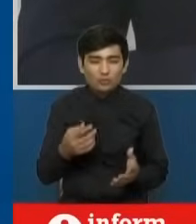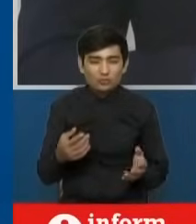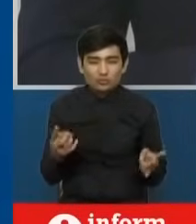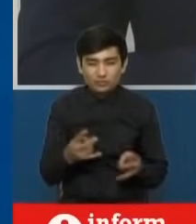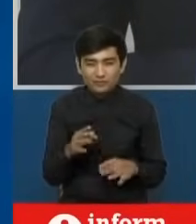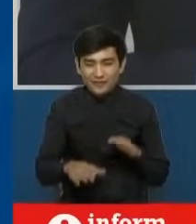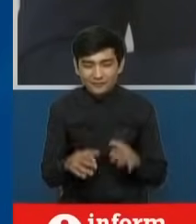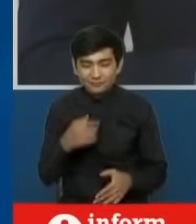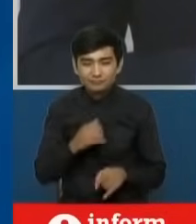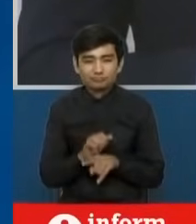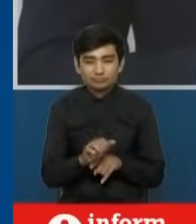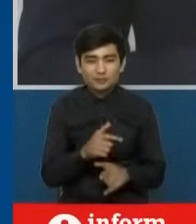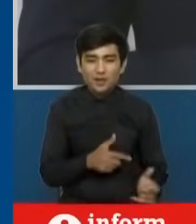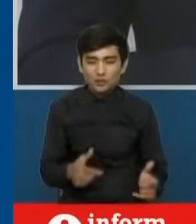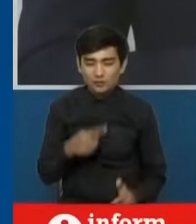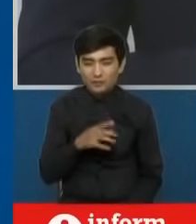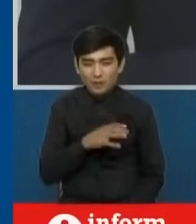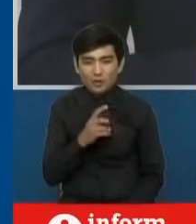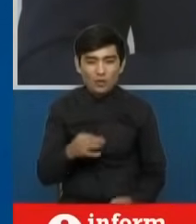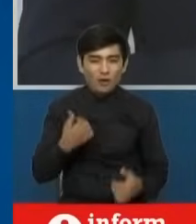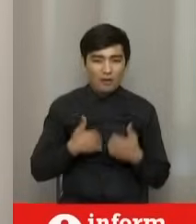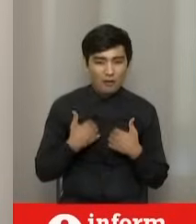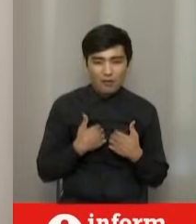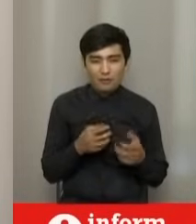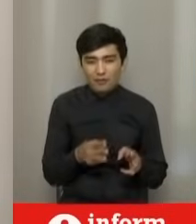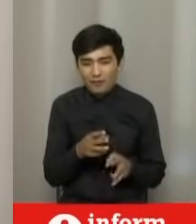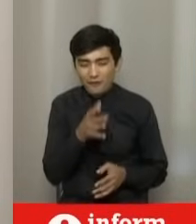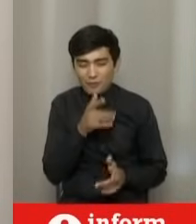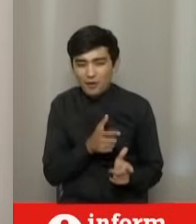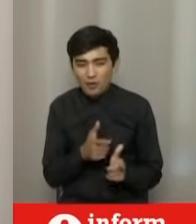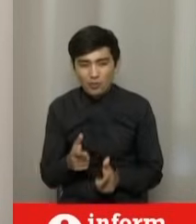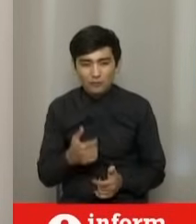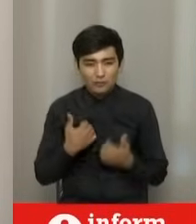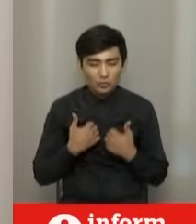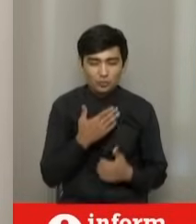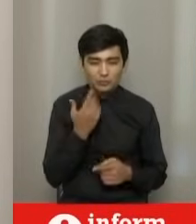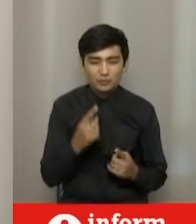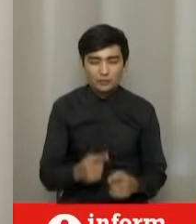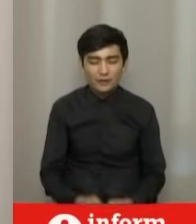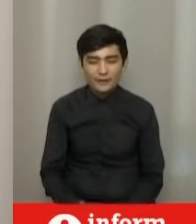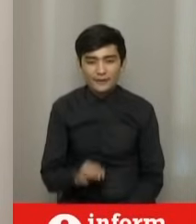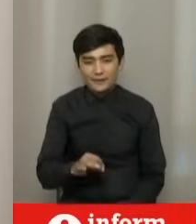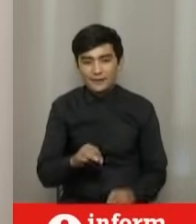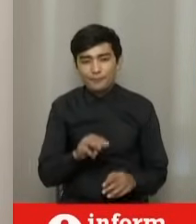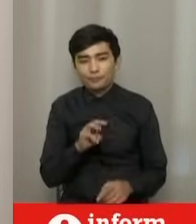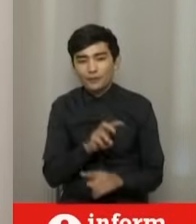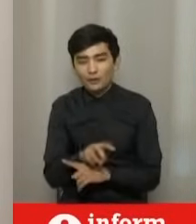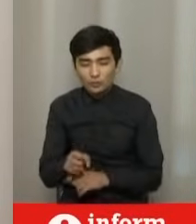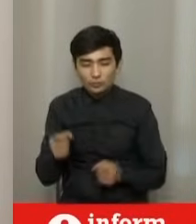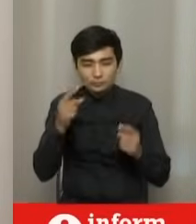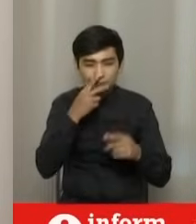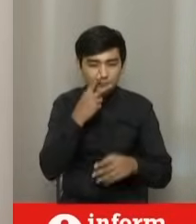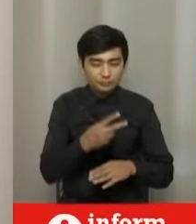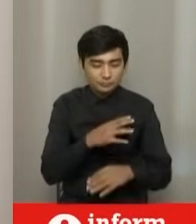это, в ряде регионах не спешат с подготовкой к холодам. Мониторинг барысында. В ходе мониторинга выявлено, что на сегодня слабая